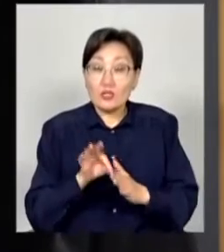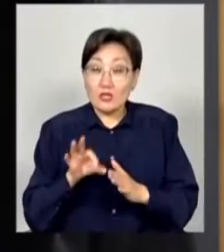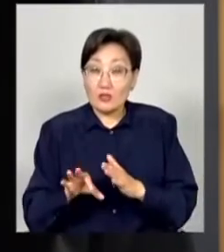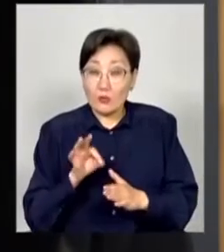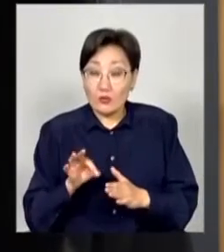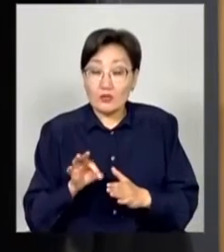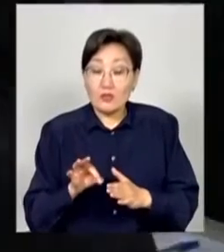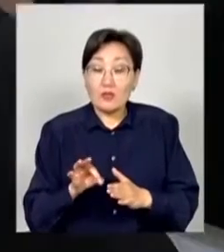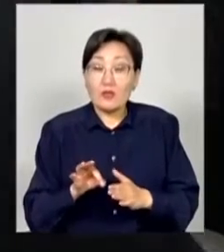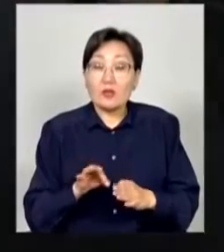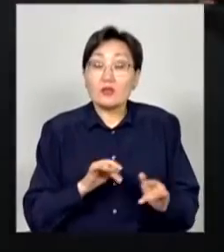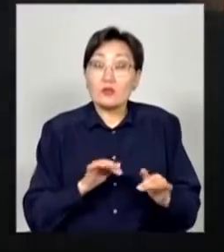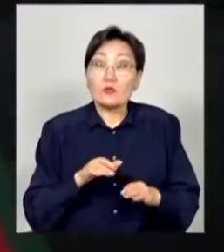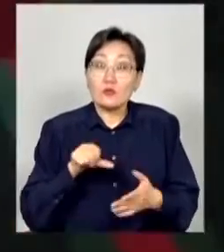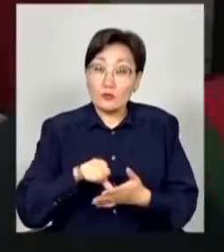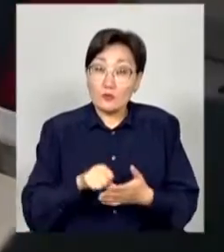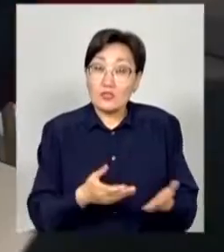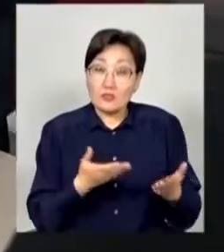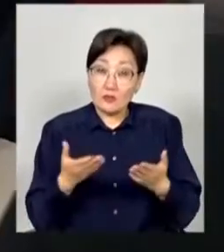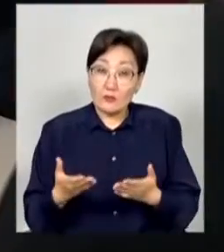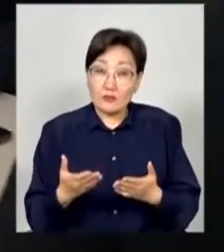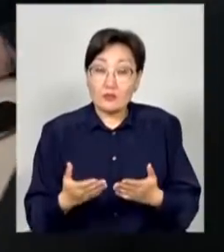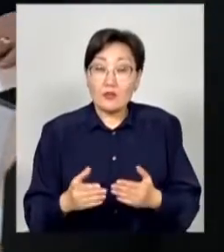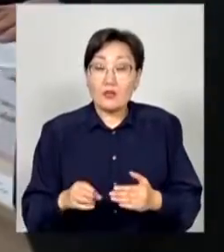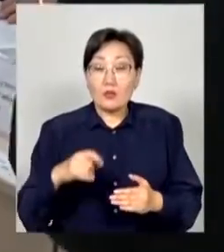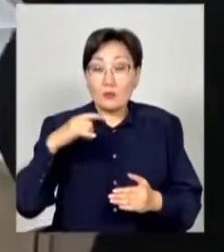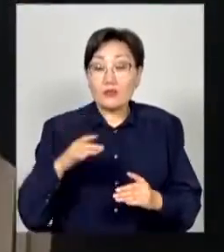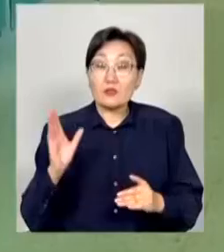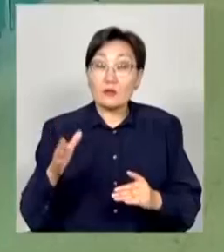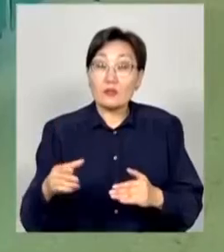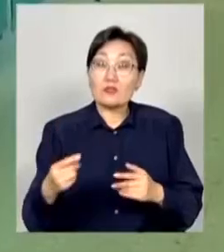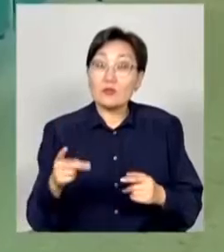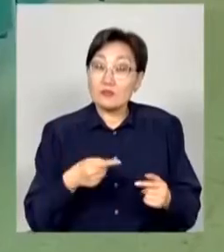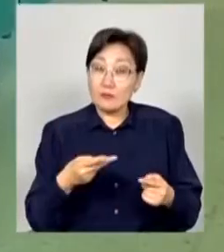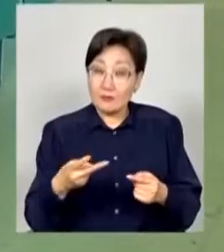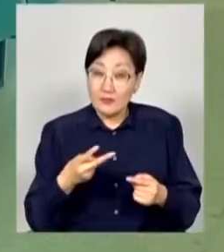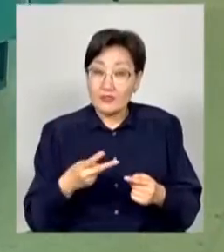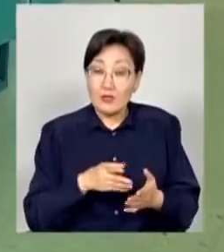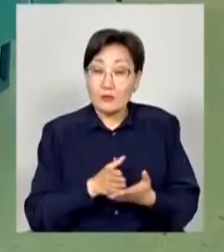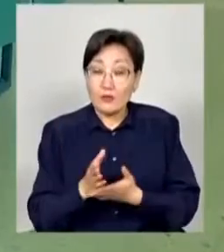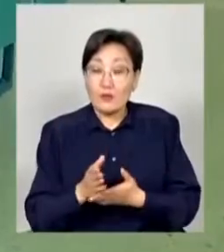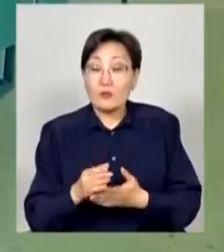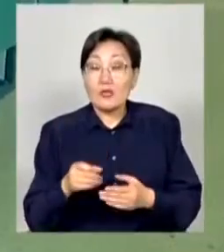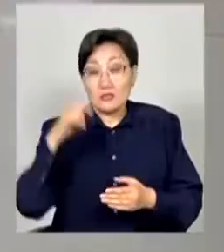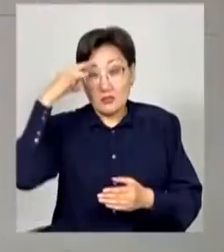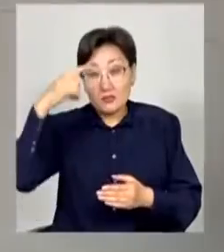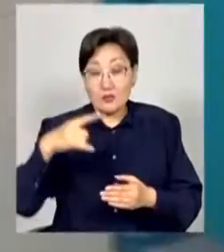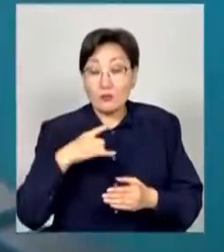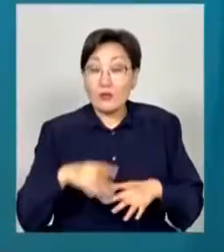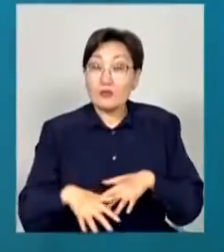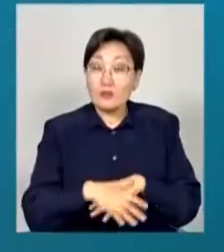жасауға шақырамыз. Ал ел болашағы сізбен бізге тікелей байланысты деген Қазақстанның халық әртісі